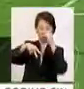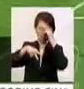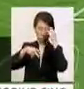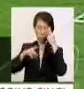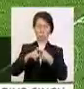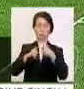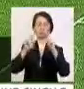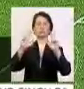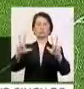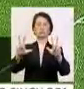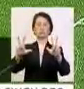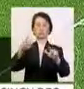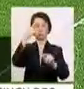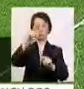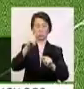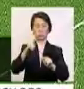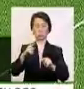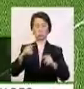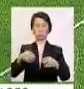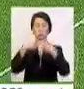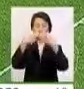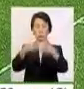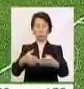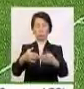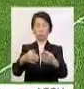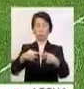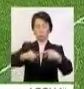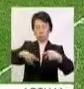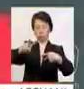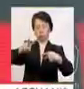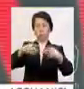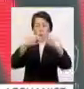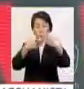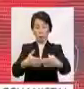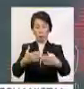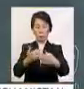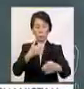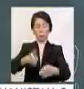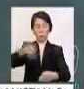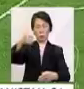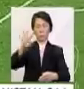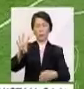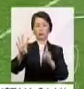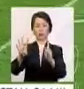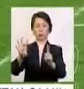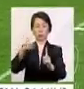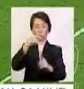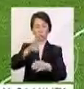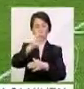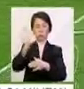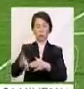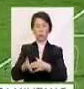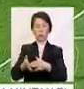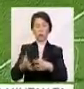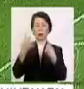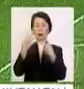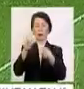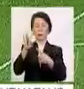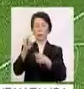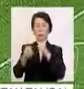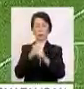Terengganu 3-3 untuk mengheret perlawanan ke penentuan sepakan penalti sebelum menang 4-1 bagi menamatkan penantian 18